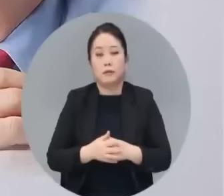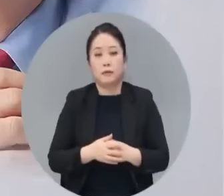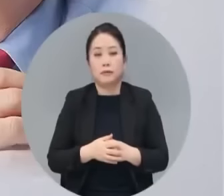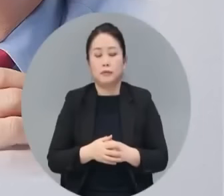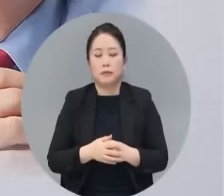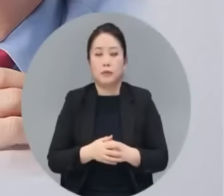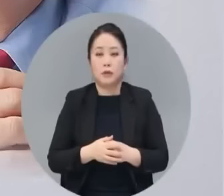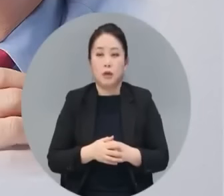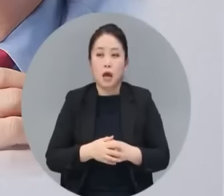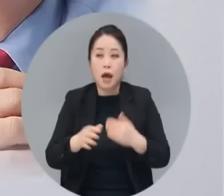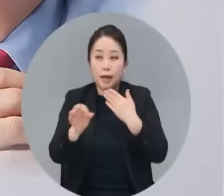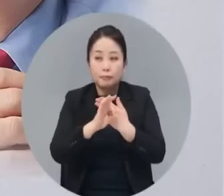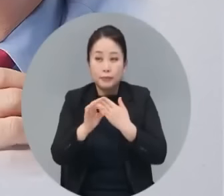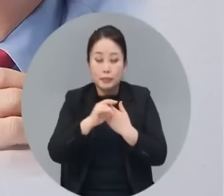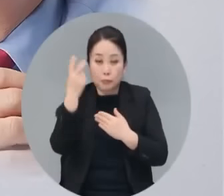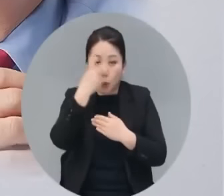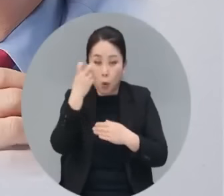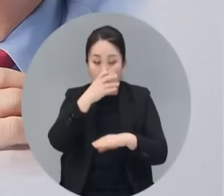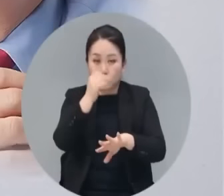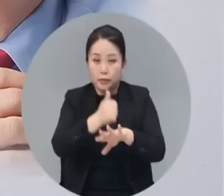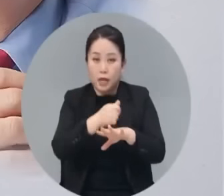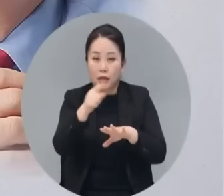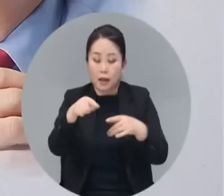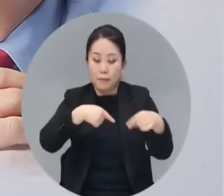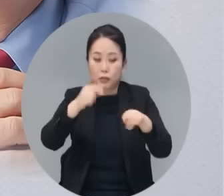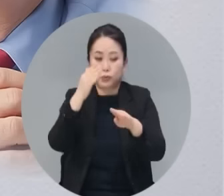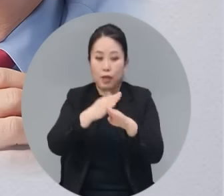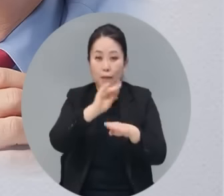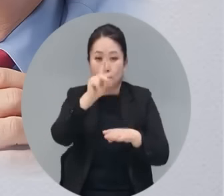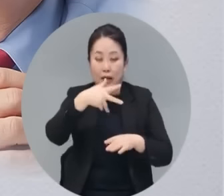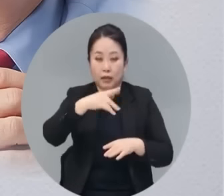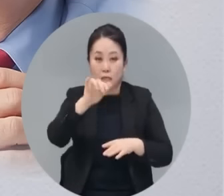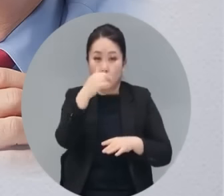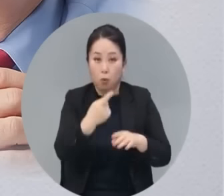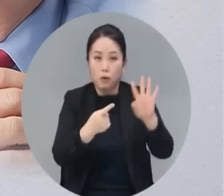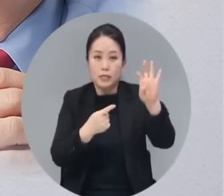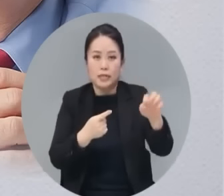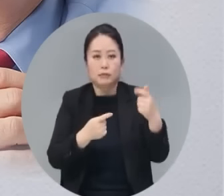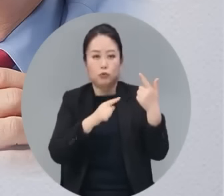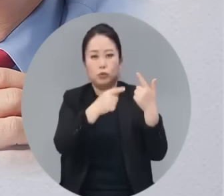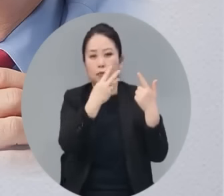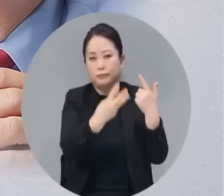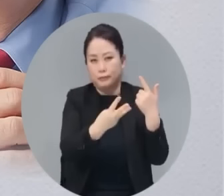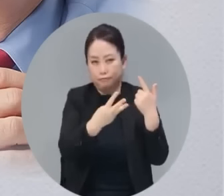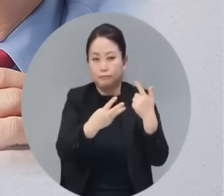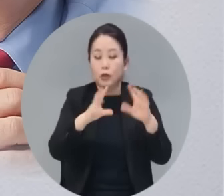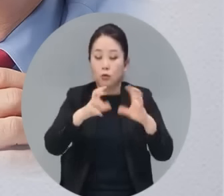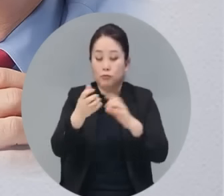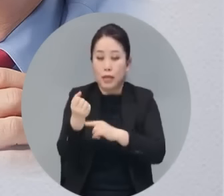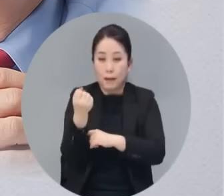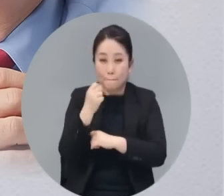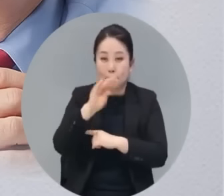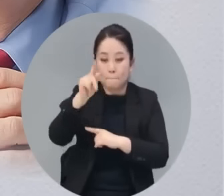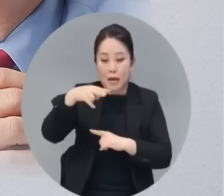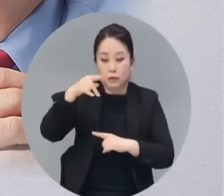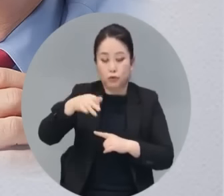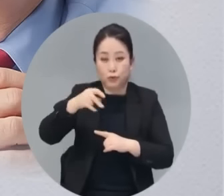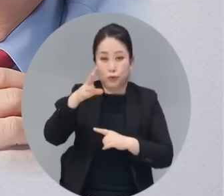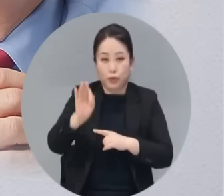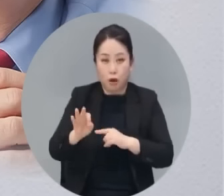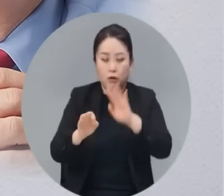이입니다 가상 득표율 조사 결과 더불어민주당 박재 후보 46.3% 국의 박수영